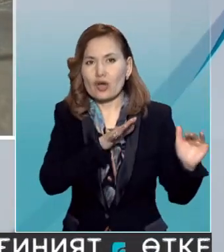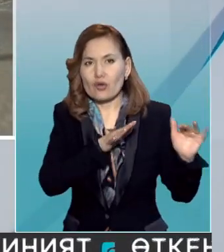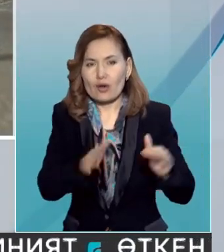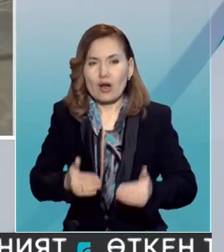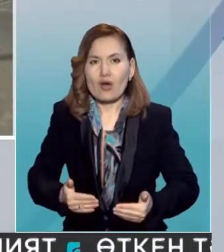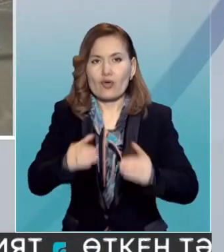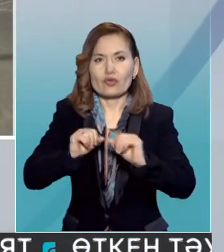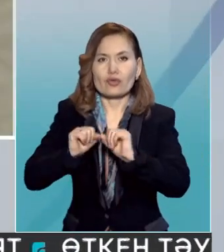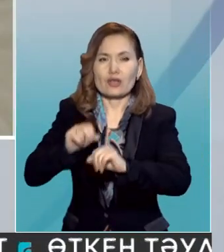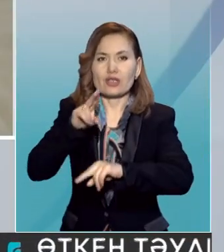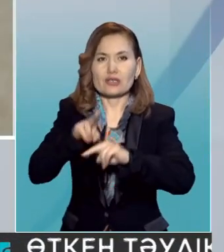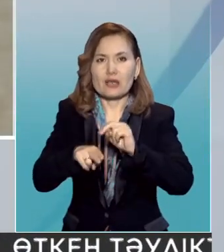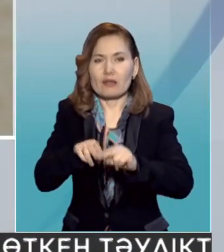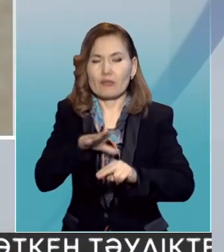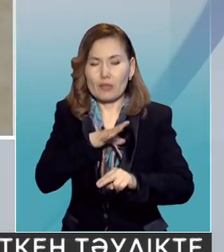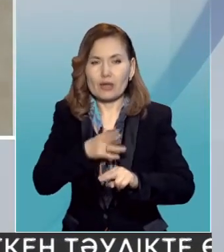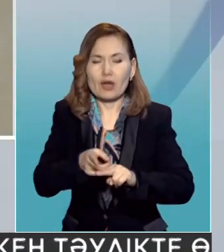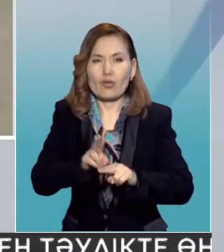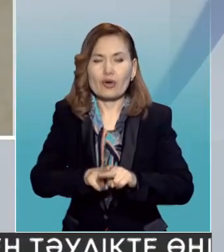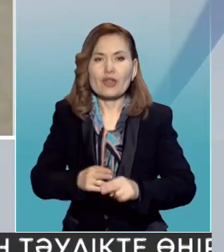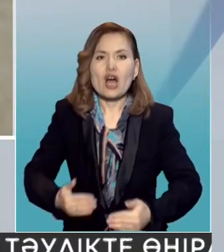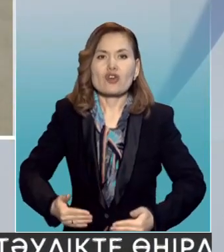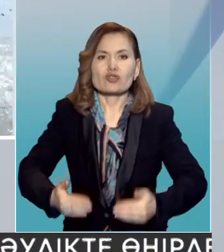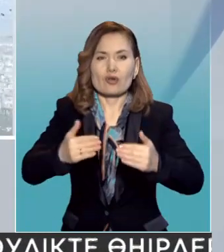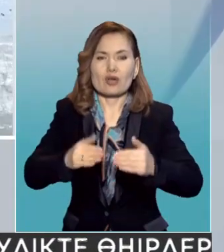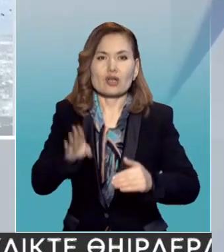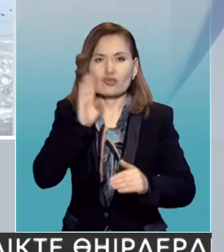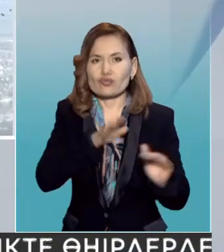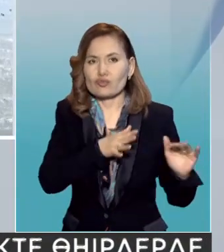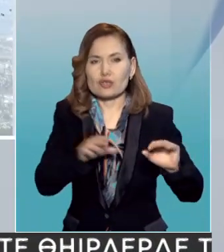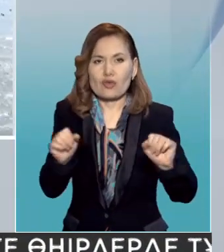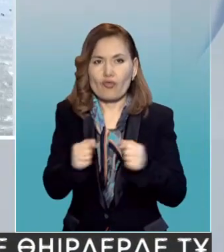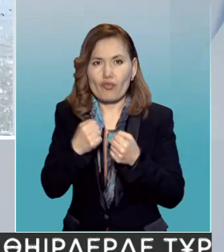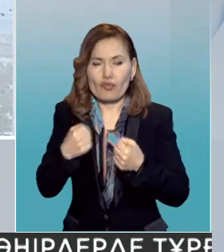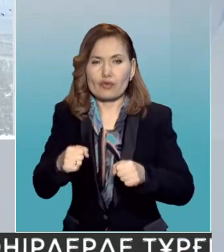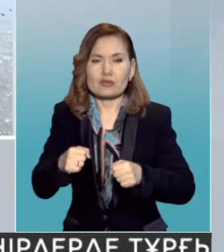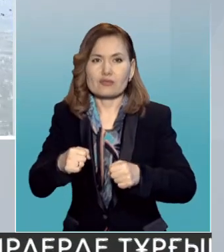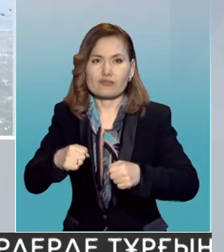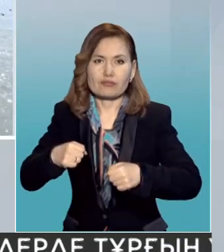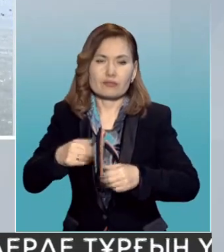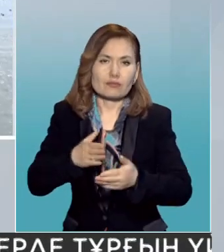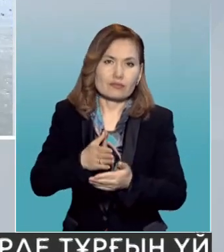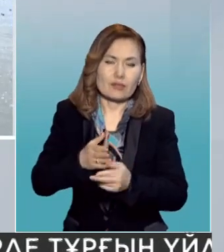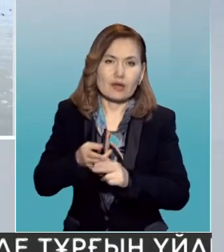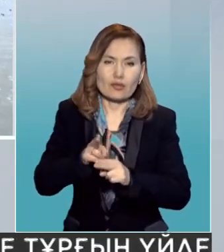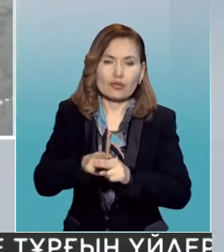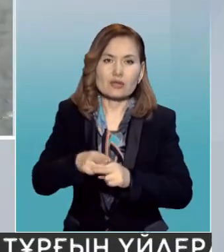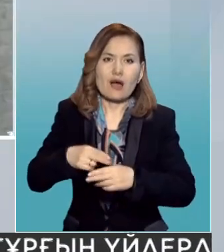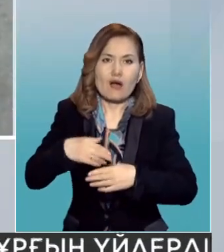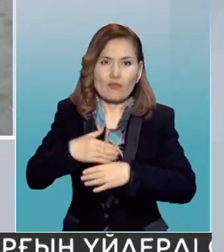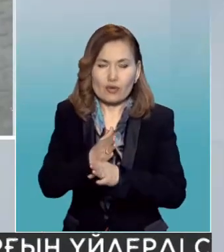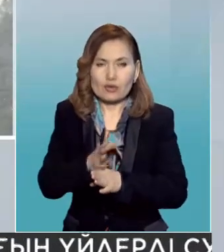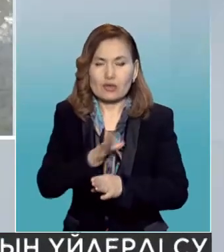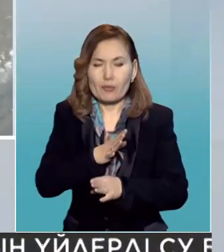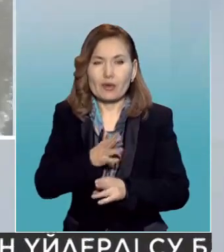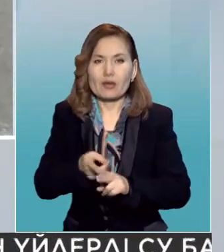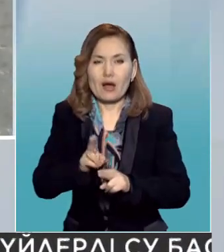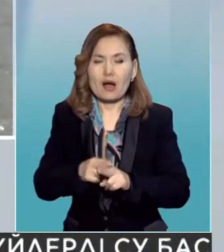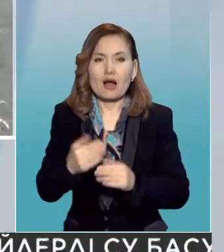алайда су қарқыны бұзып кетіп, тұрғын үйлердің жертөлесіне кірген. Қазір жағдай тұрақталды, су қарқыны